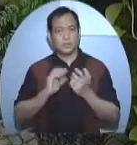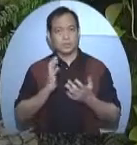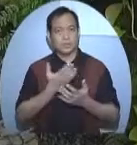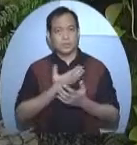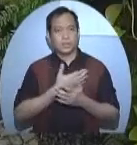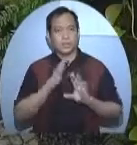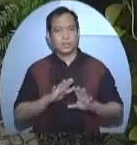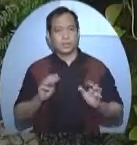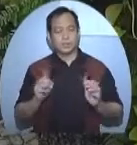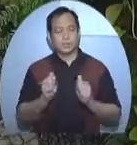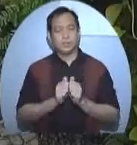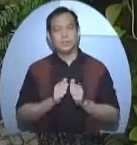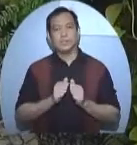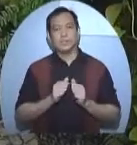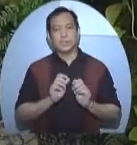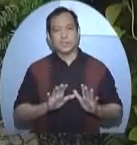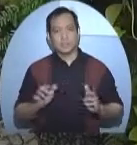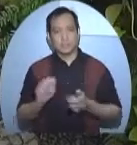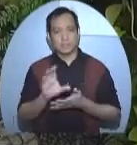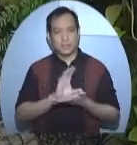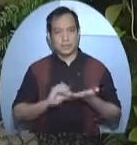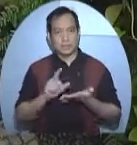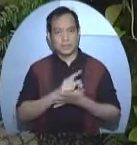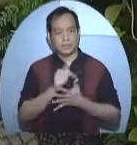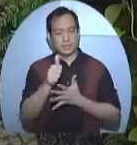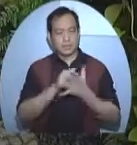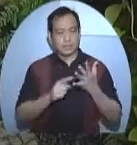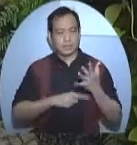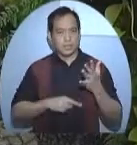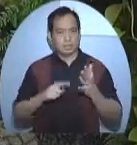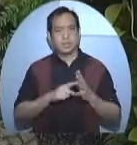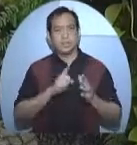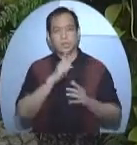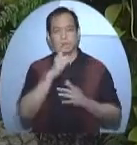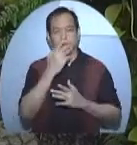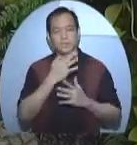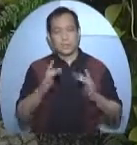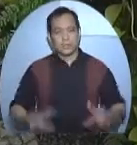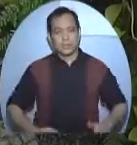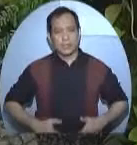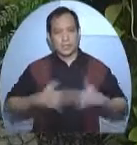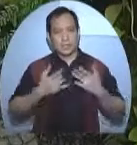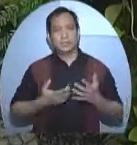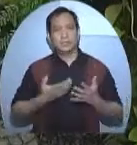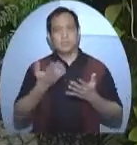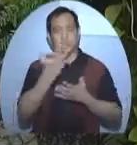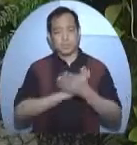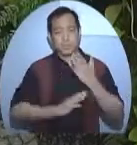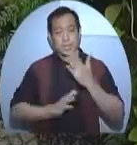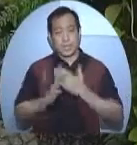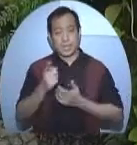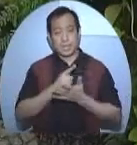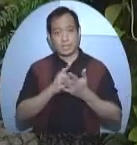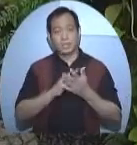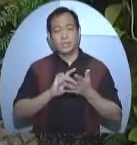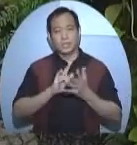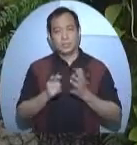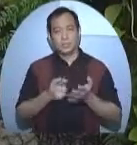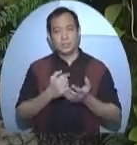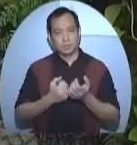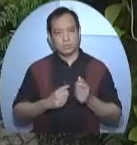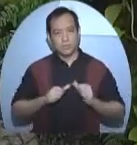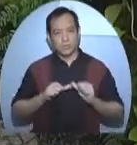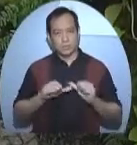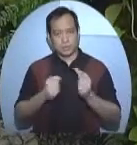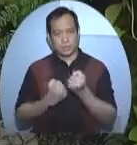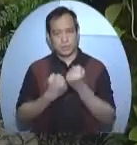mga sumuporta sa aming Batang K Art Exhibit. Tunay na ang kulay ng kanilang buhay ay nasa sa inyong mga kamay. Kayo na